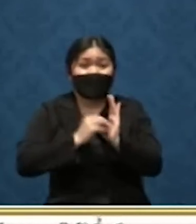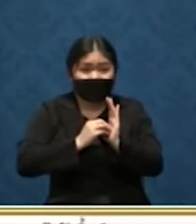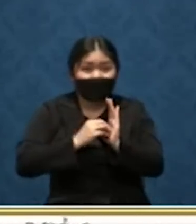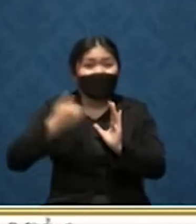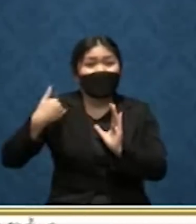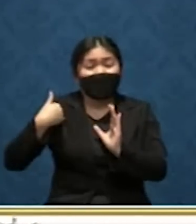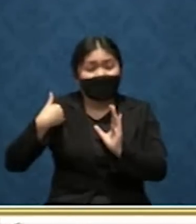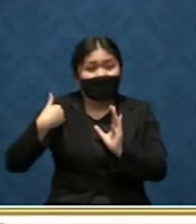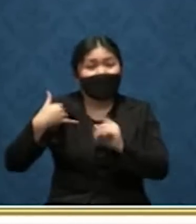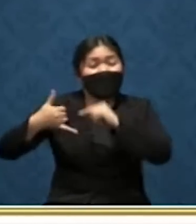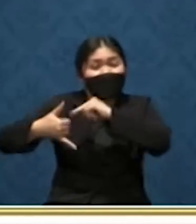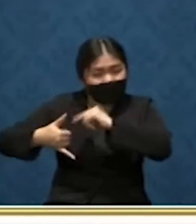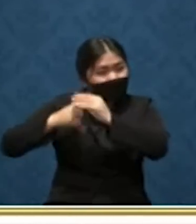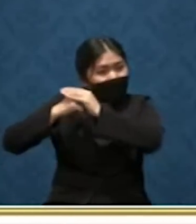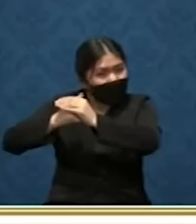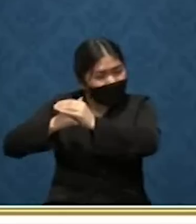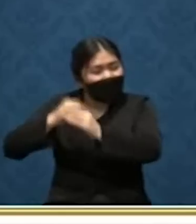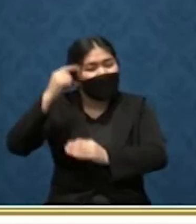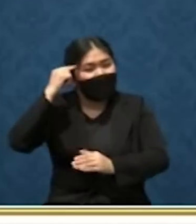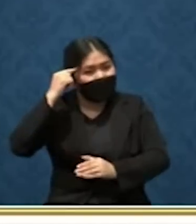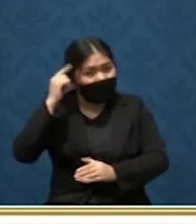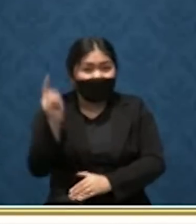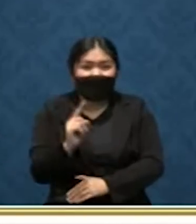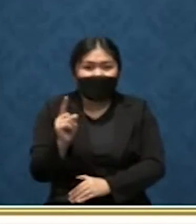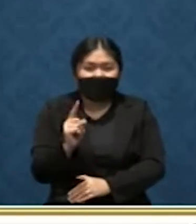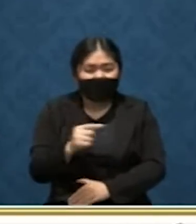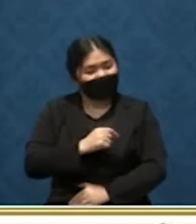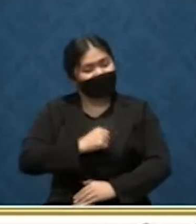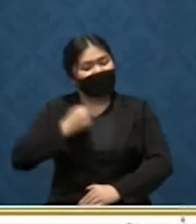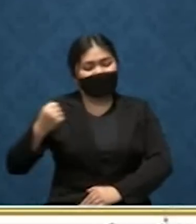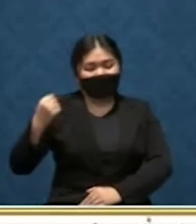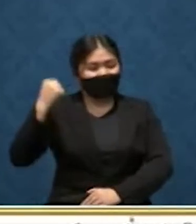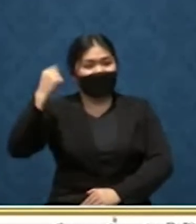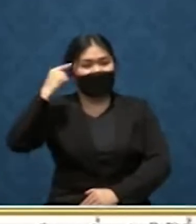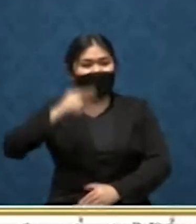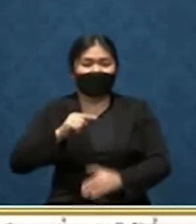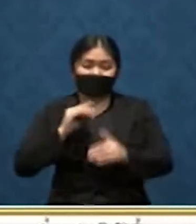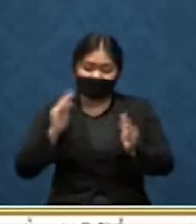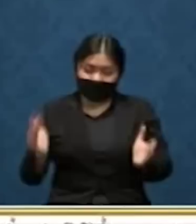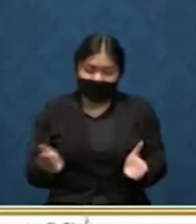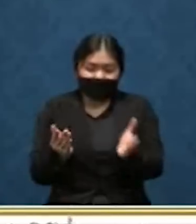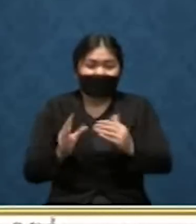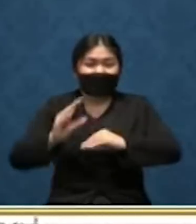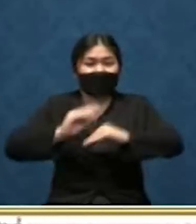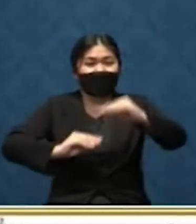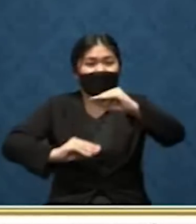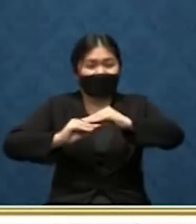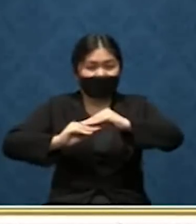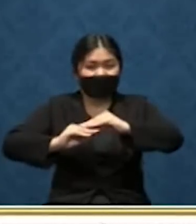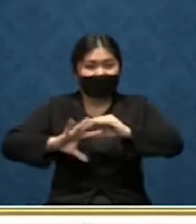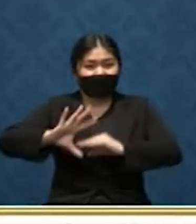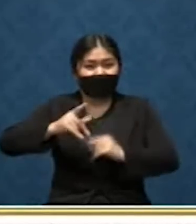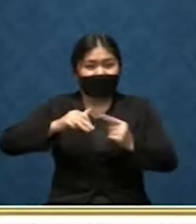อยู่สินฉีเอง ได้แนะแดงออกอย่างนักเน่นถึงการสนับสนุนโครงการอย่างช่วยกกโ